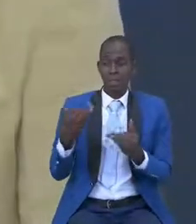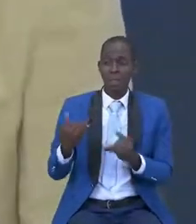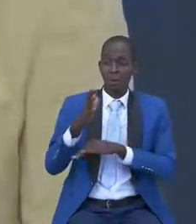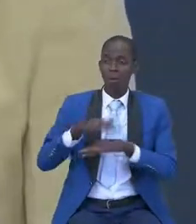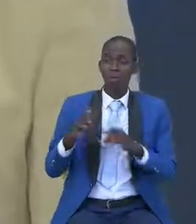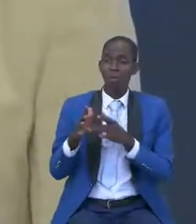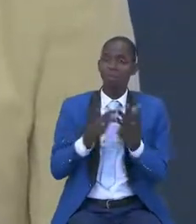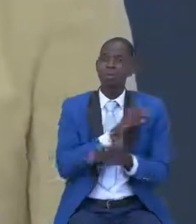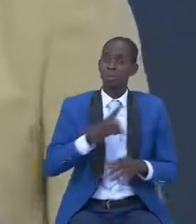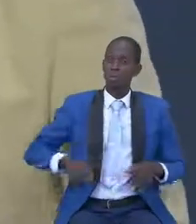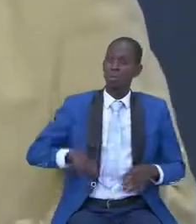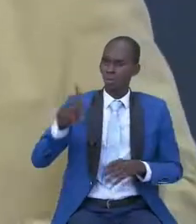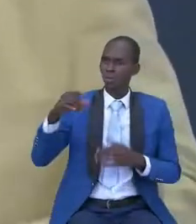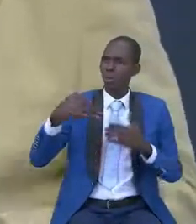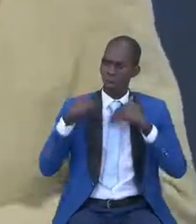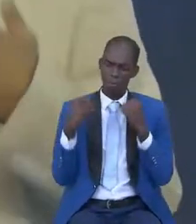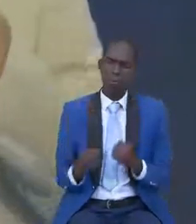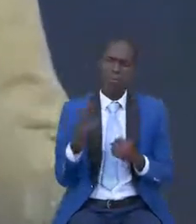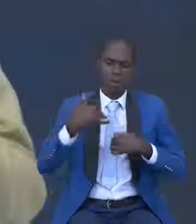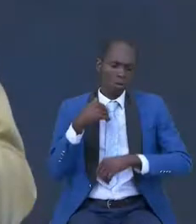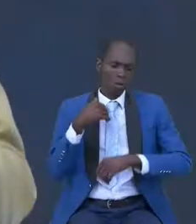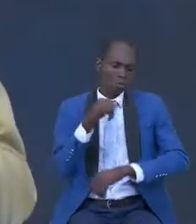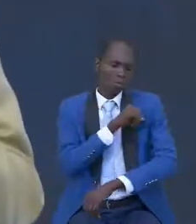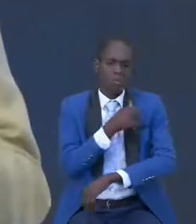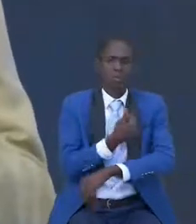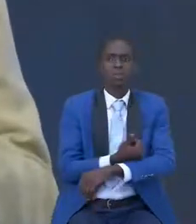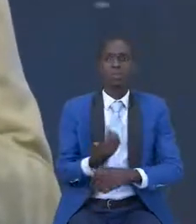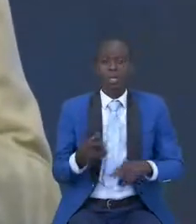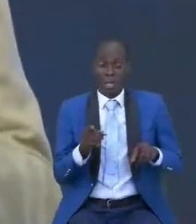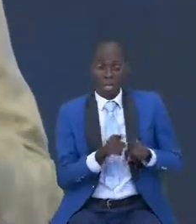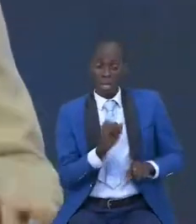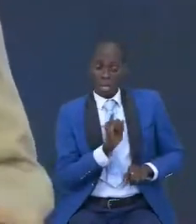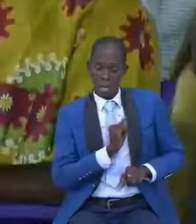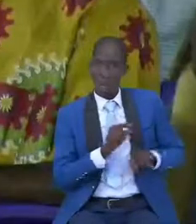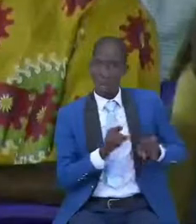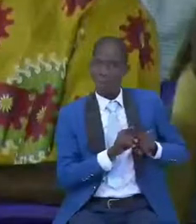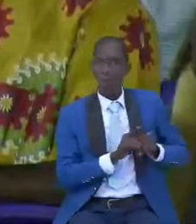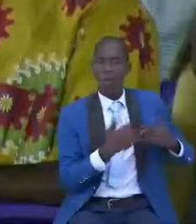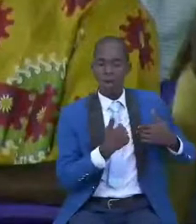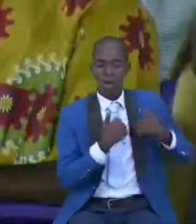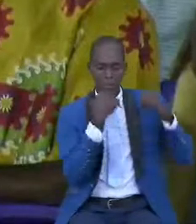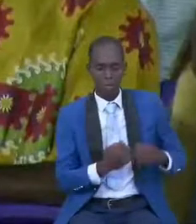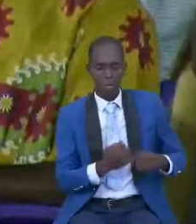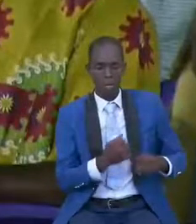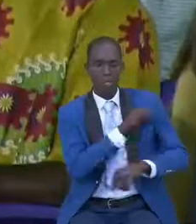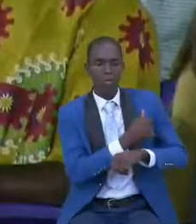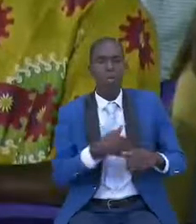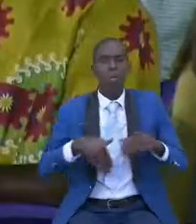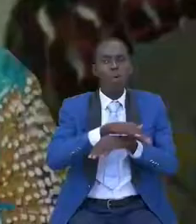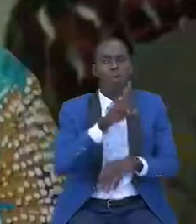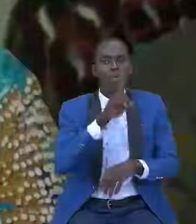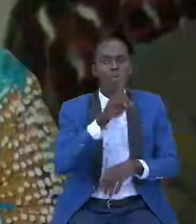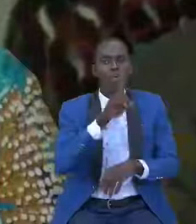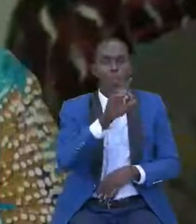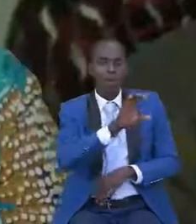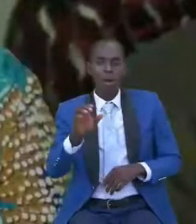Seigneur. Il avait déjà appelé Seigneur. Tu as la puissance. Tu as l'autorité. Comme moi, j'ai le pouvoir.